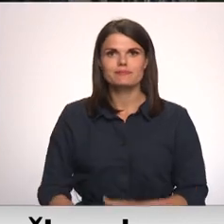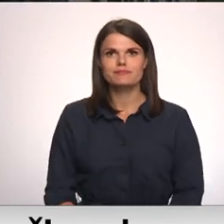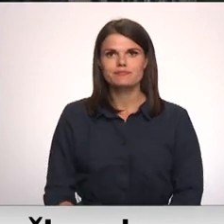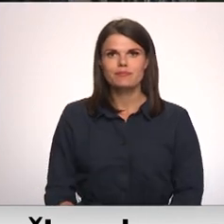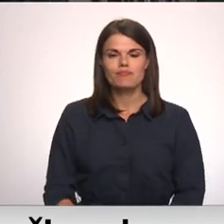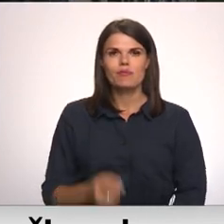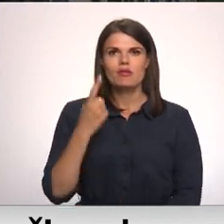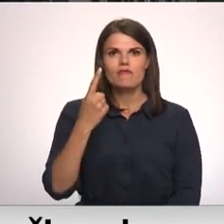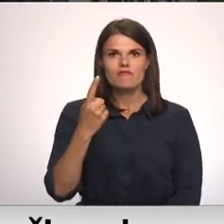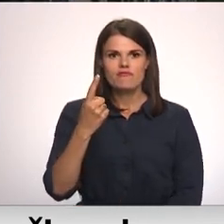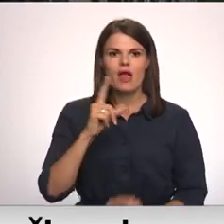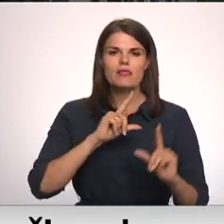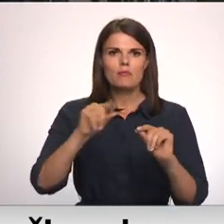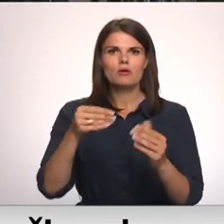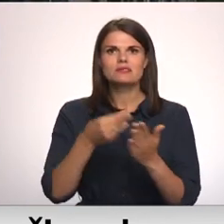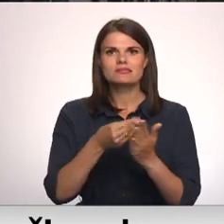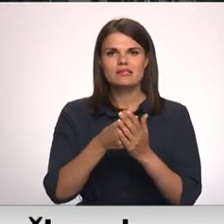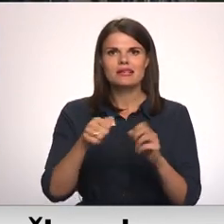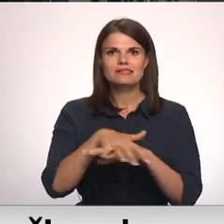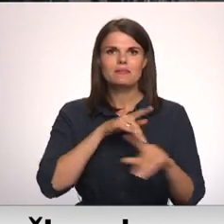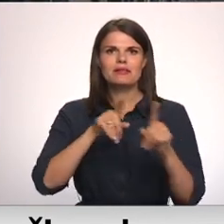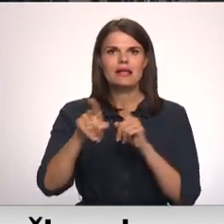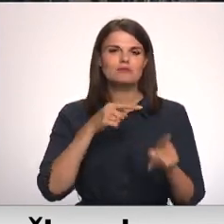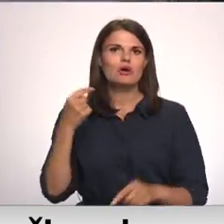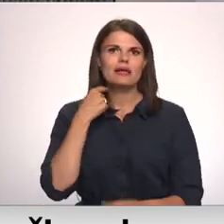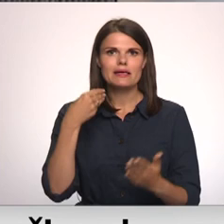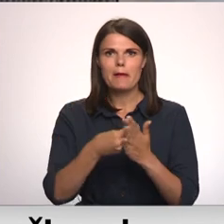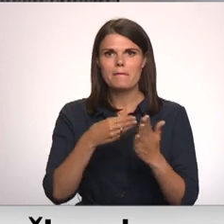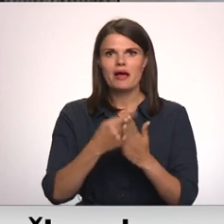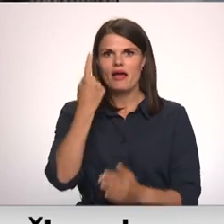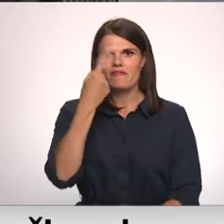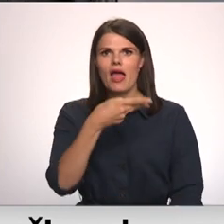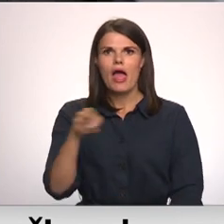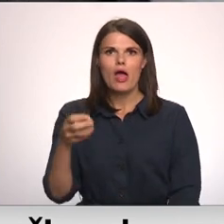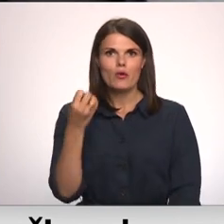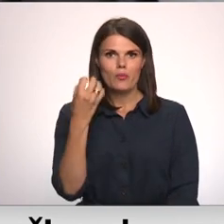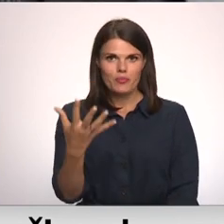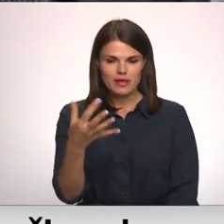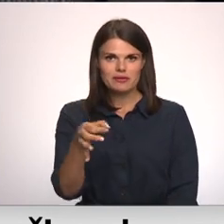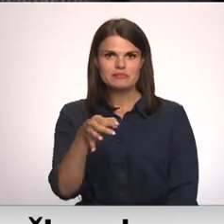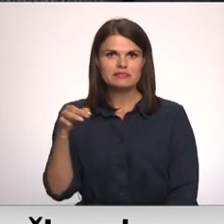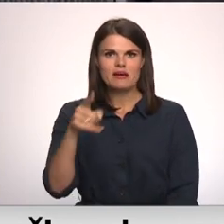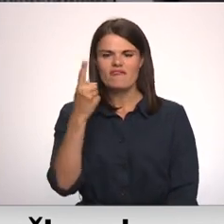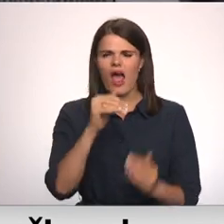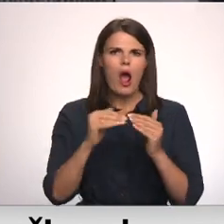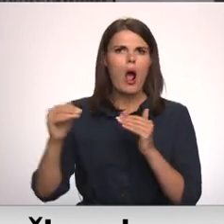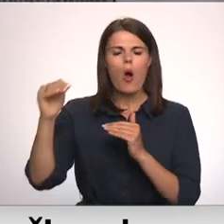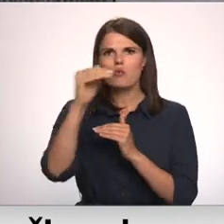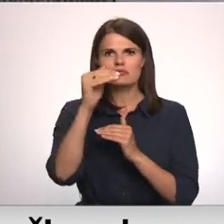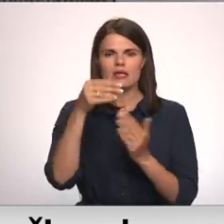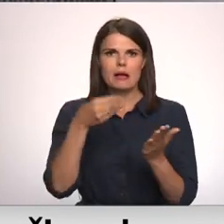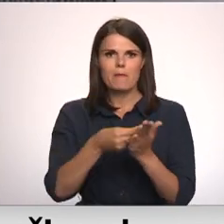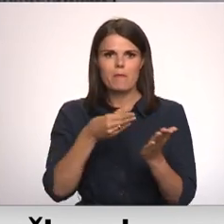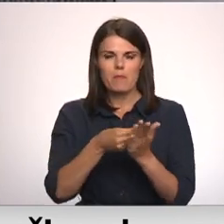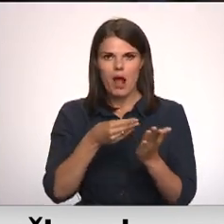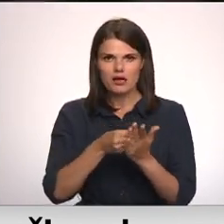Viena brauciena cena ar sabiedrisko transportu Rīgā maksā 1,15 eiro, un tā ir viena no augstākajām maksām par braucienu ar